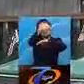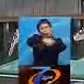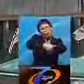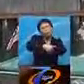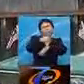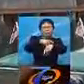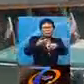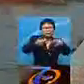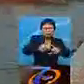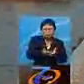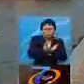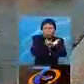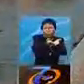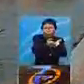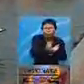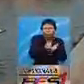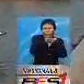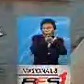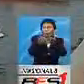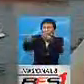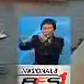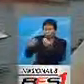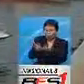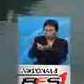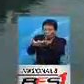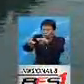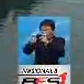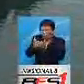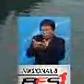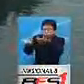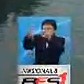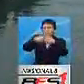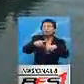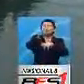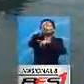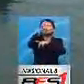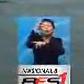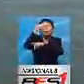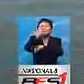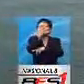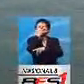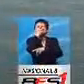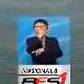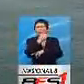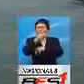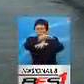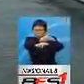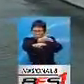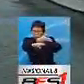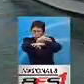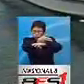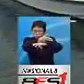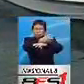bot nelayan yang dinaiki mangsa didatangi sebuah bot laju yang dinaiki tujuh lelaki bertopeng dan bersenjatakan